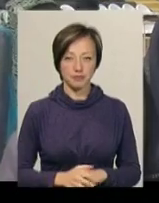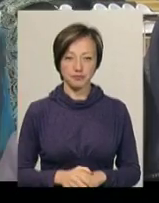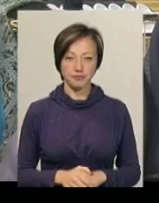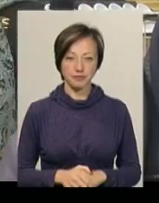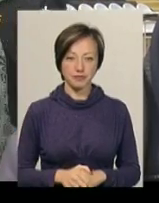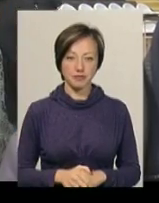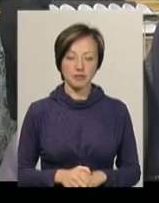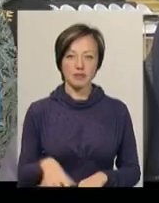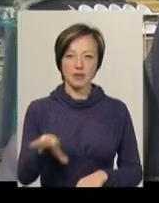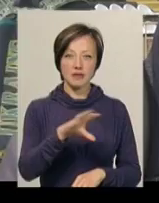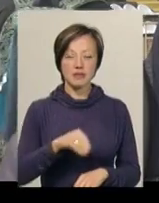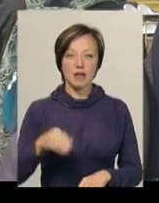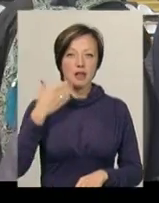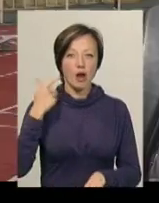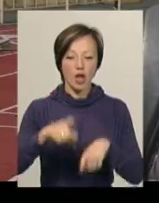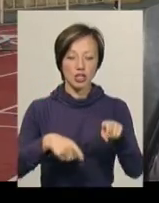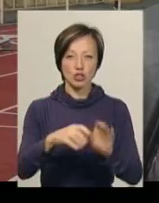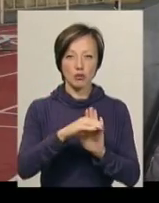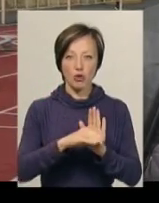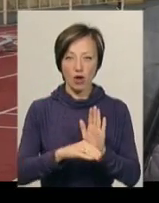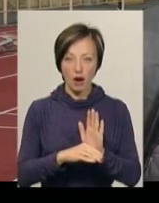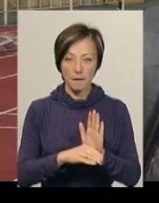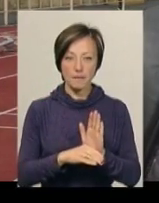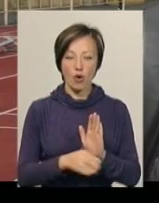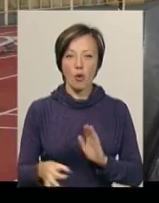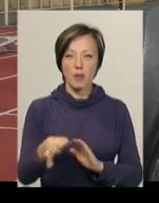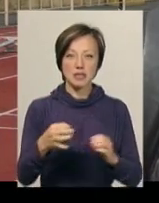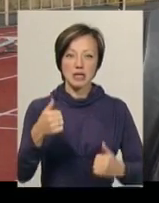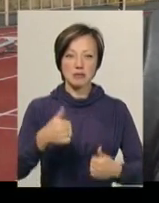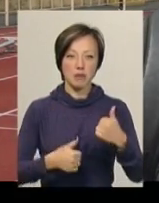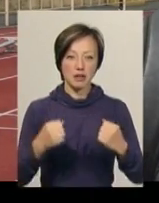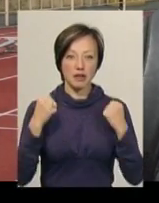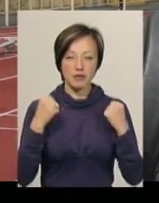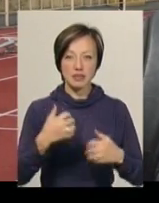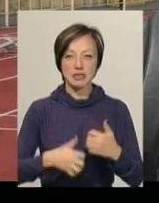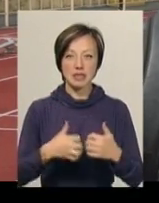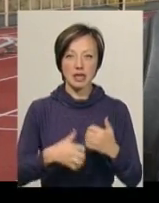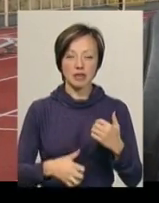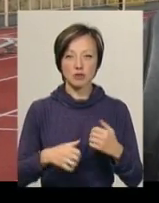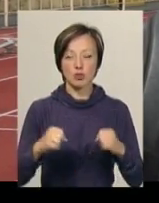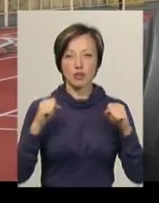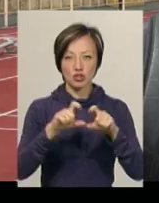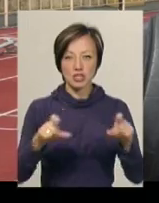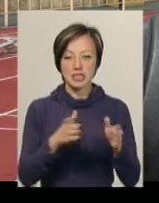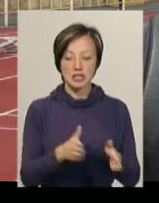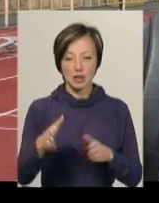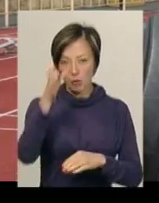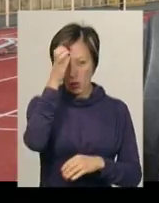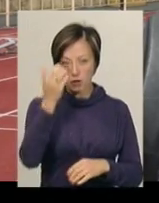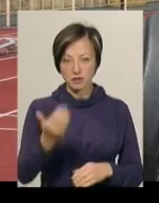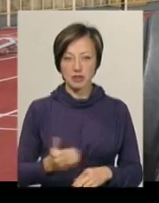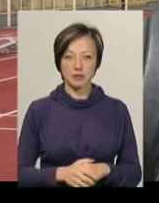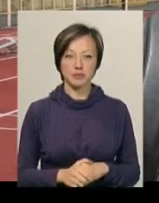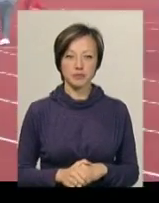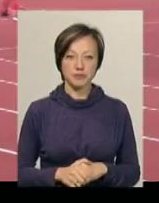Вся легкоатлетична програма, чи це обласна спартакіада серед дівчат в системі освіти, в залі